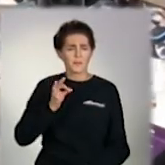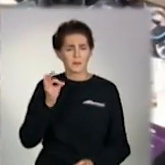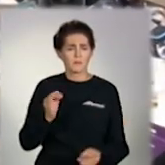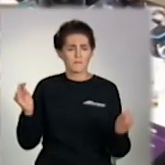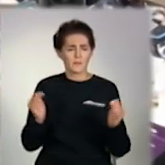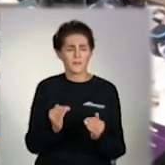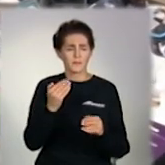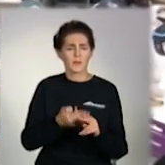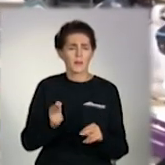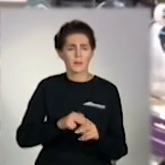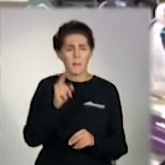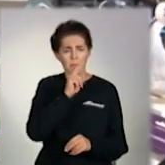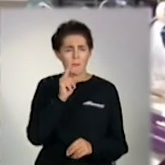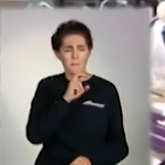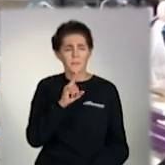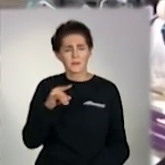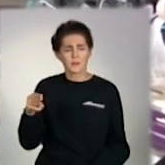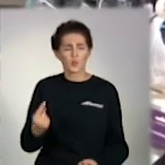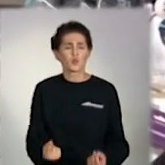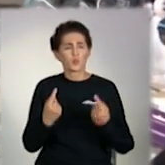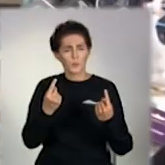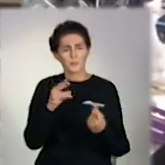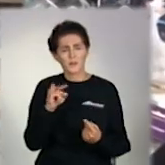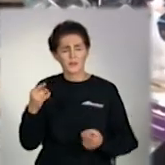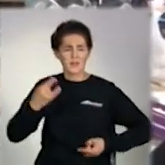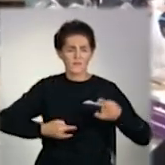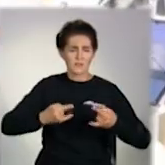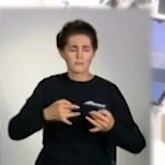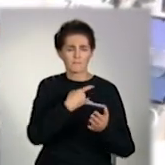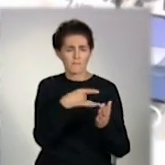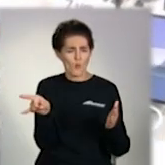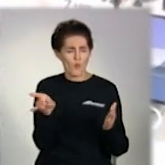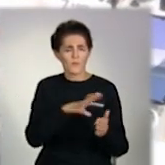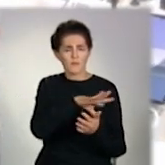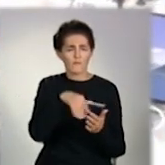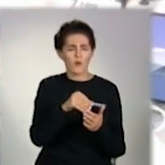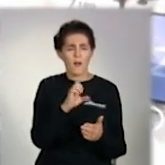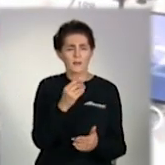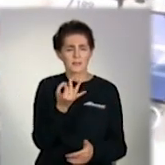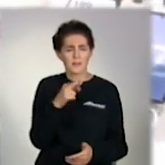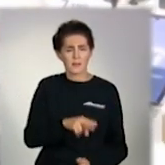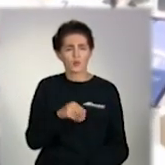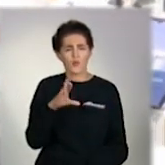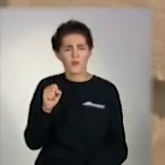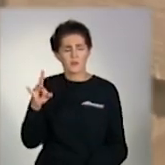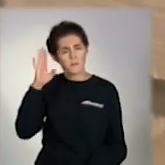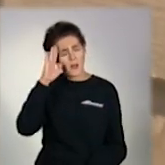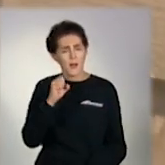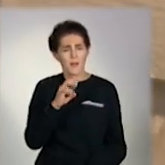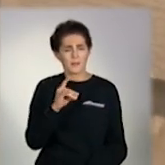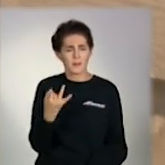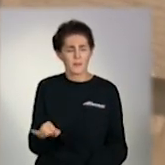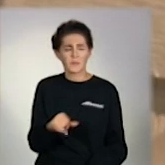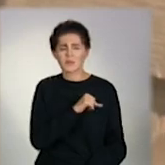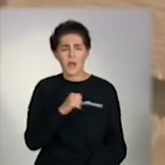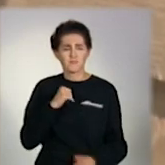такие категории, как мелкий быт, крупный быт, телевизоры, мониторы и все остальное. Купує акційні товари й пан Андрій. Чоловік впевнений,